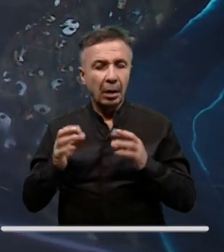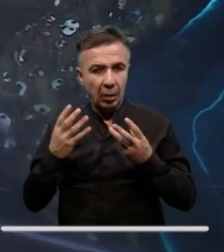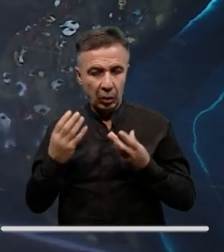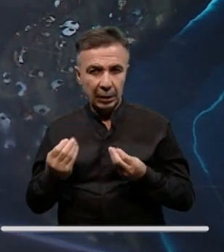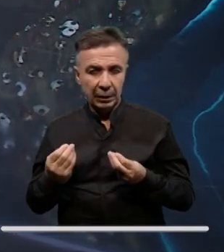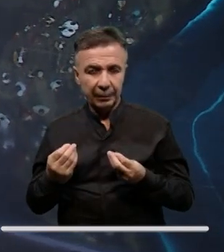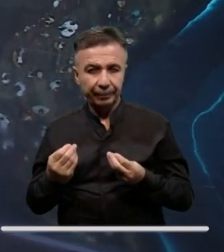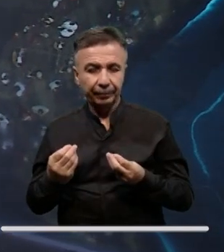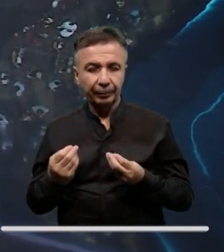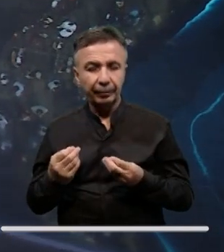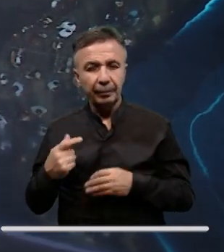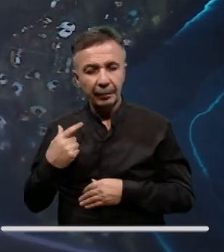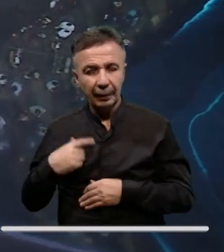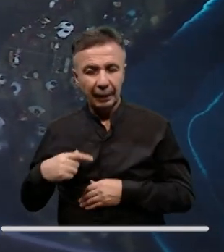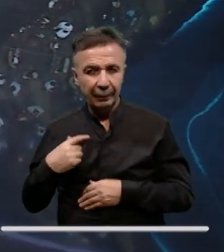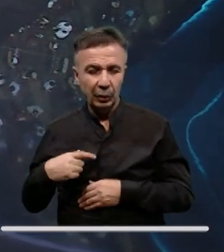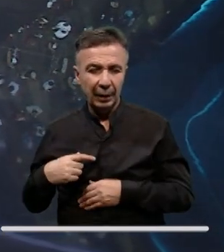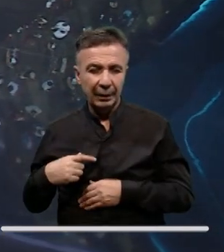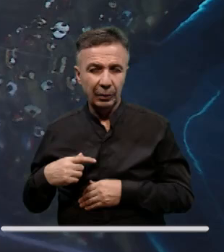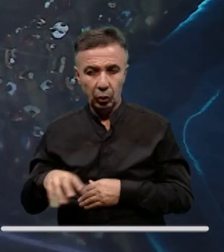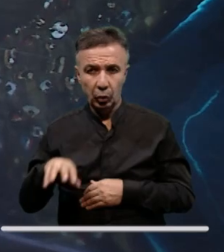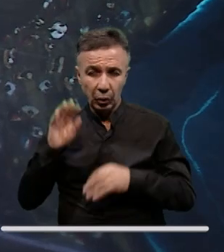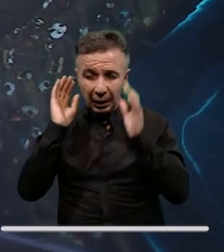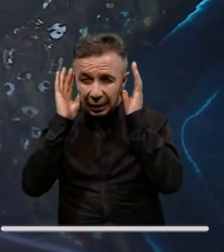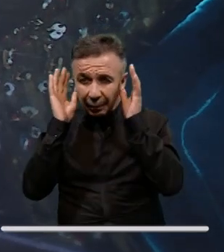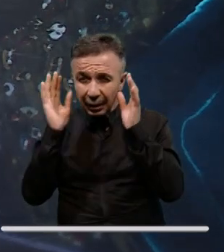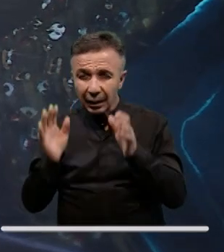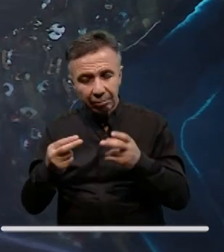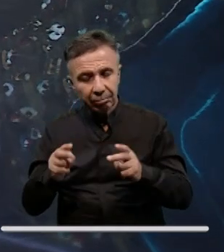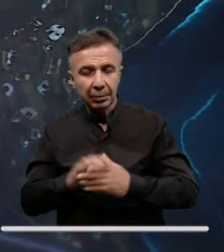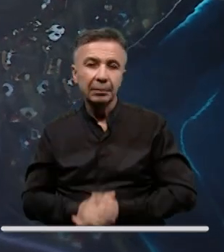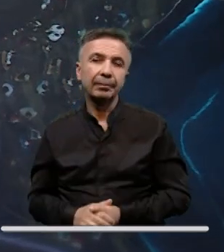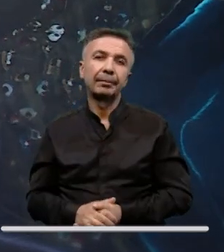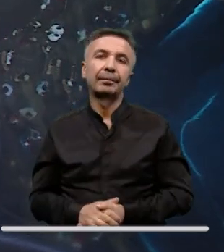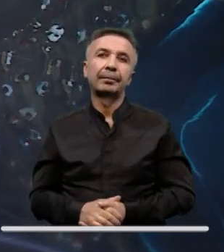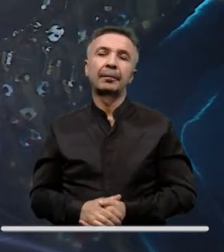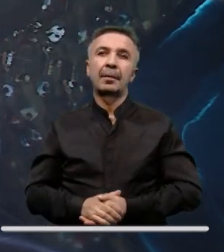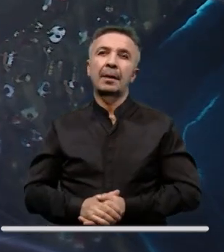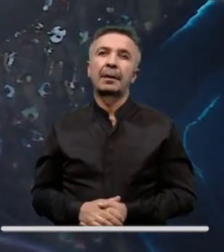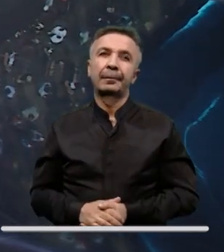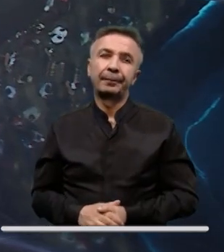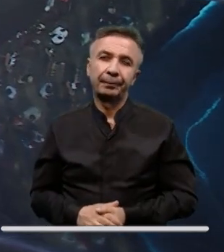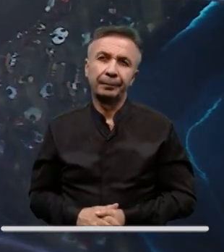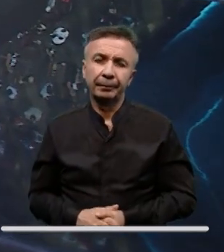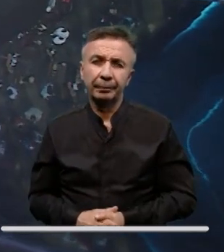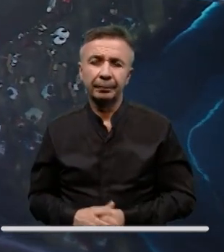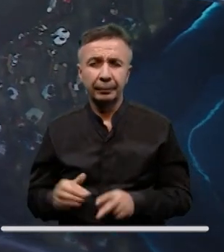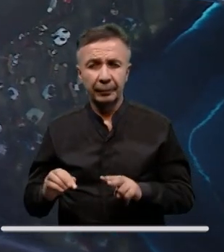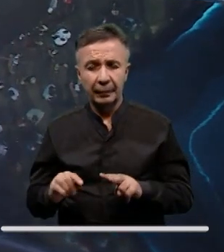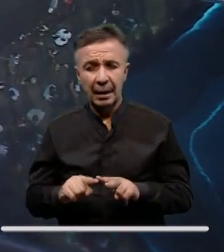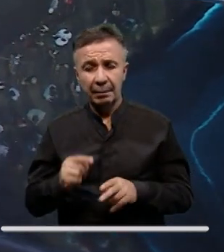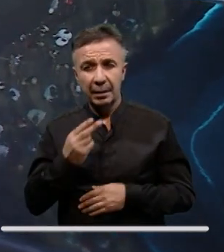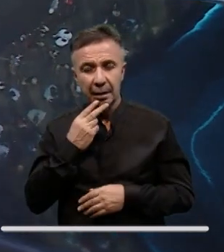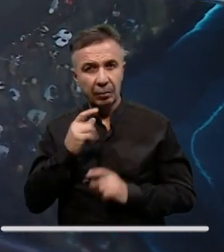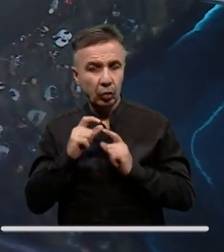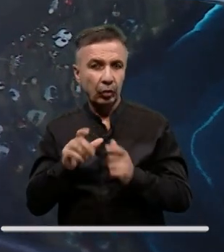Eee Nafile namaz yani sünnet namaz kılabiliriz Eyvallah Hocam Allah kabul etsin Nermin Hanım'ın bir sorusu